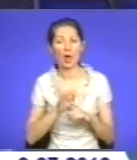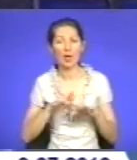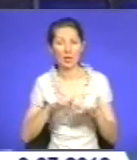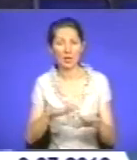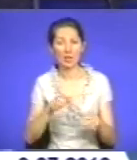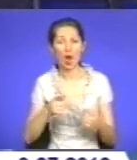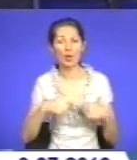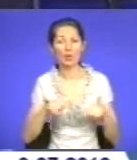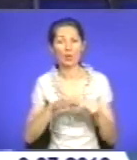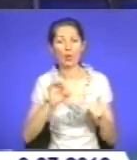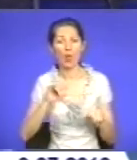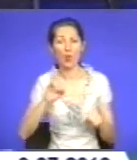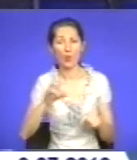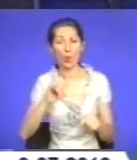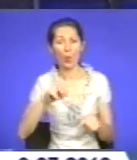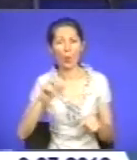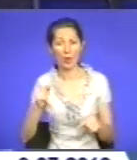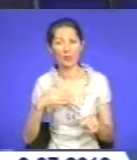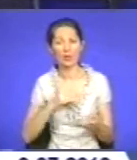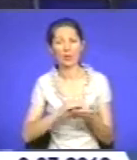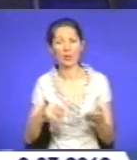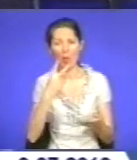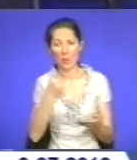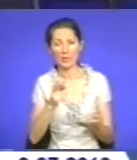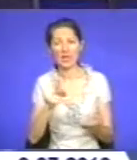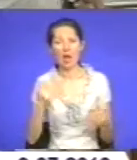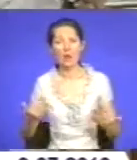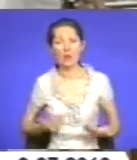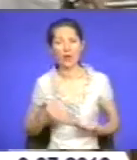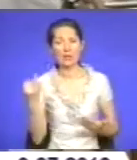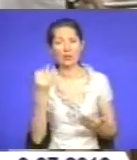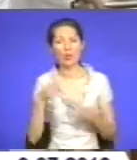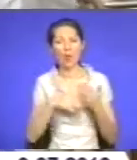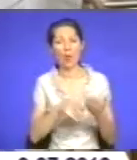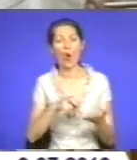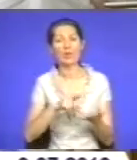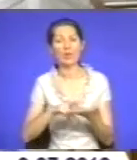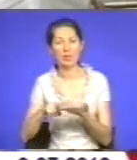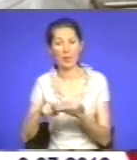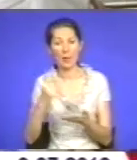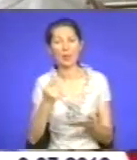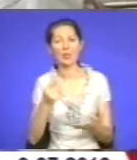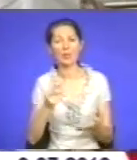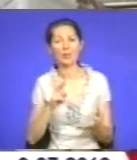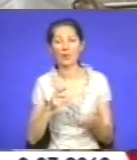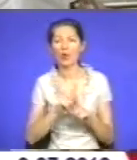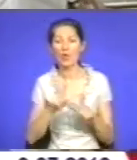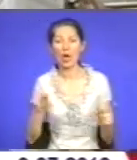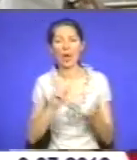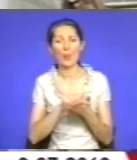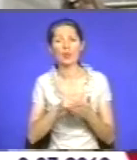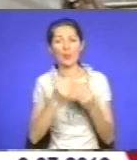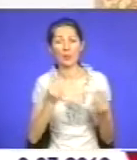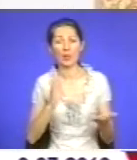кореспонденти бачили, як оживає історія за допомогою філателії. Першими унікальними експонатами виставки стали державні